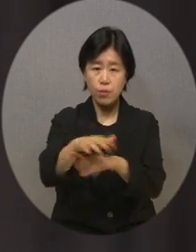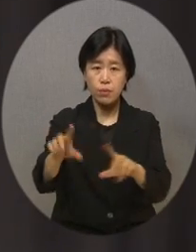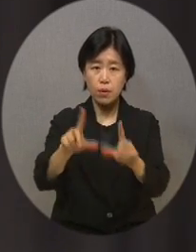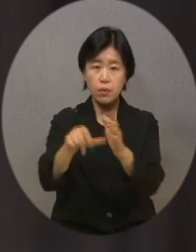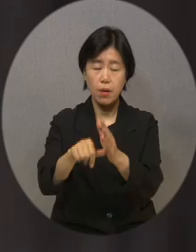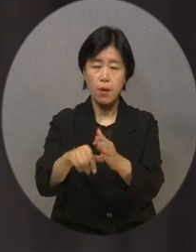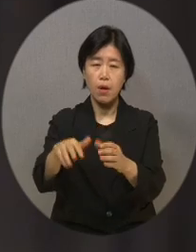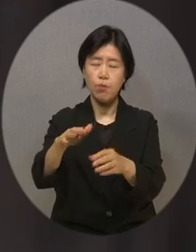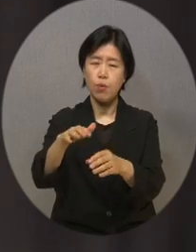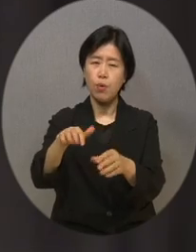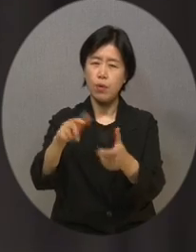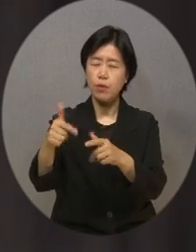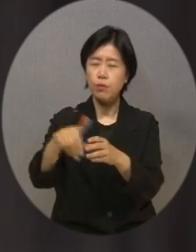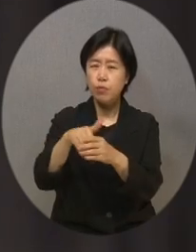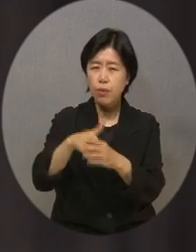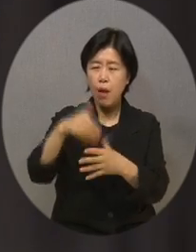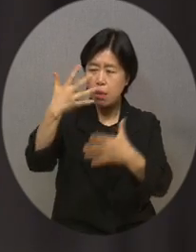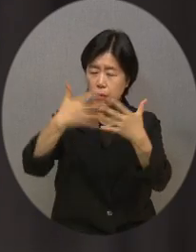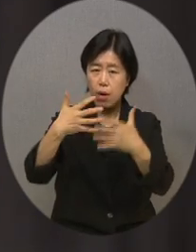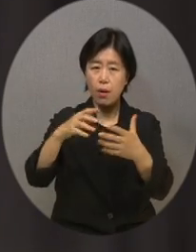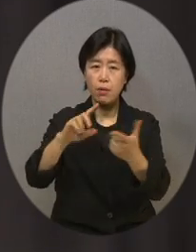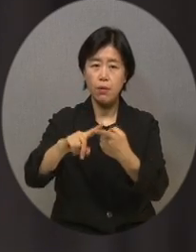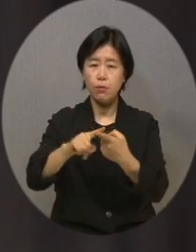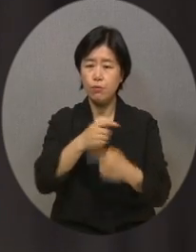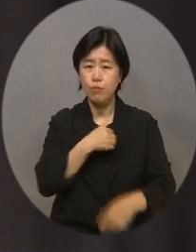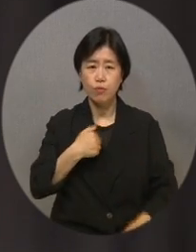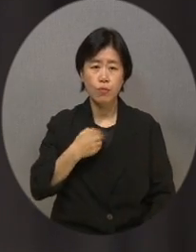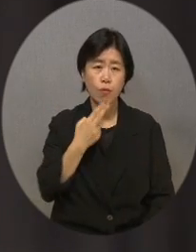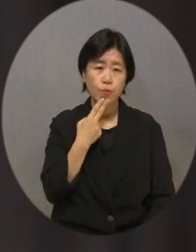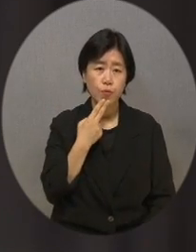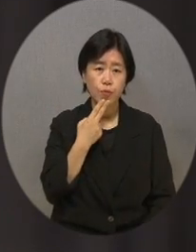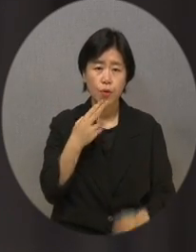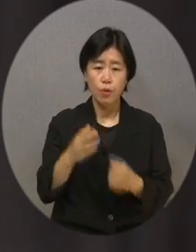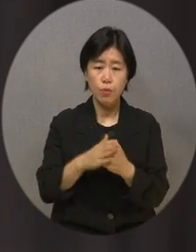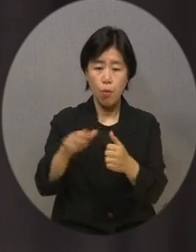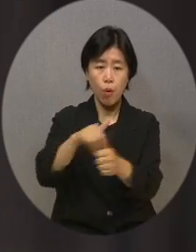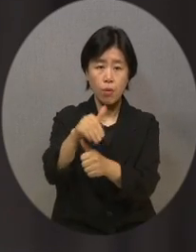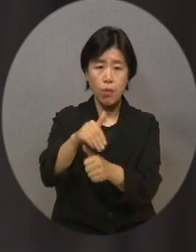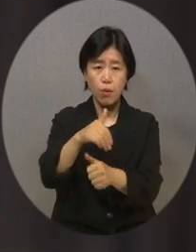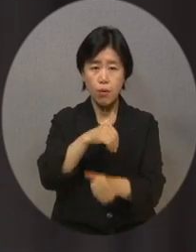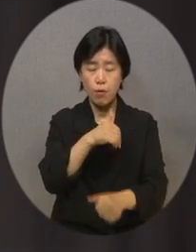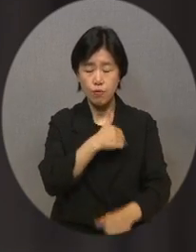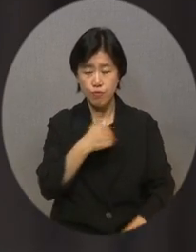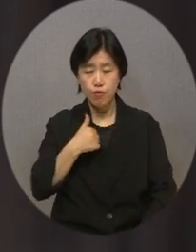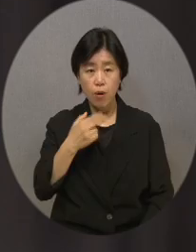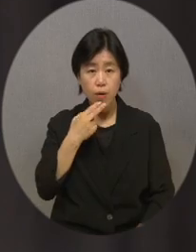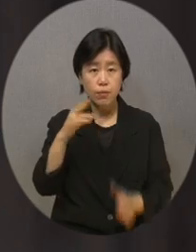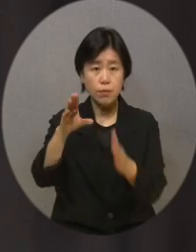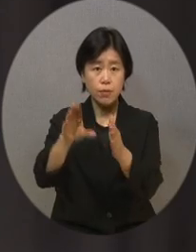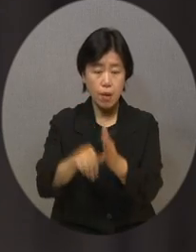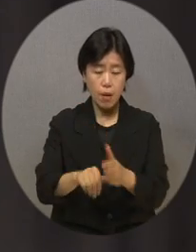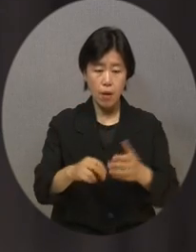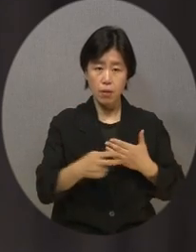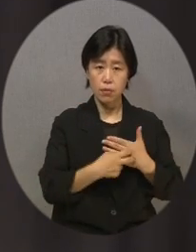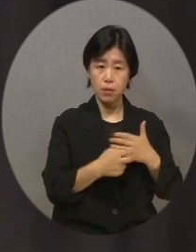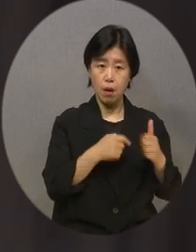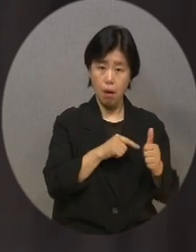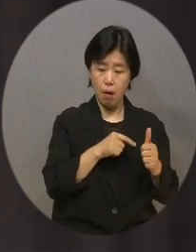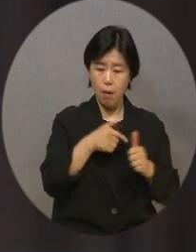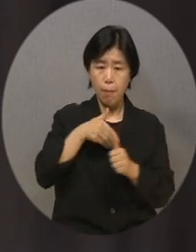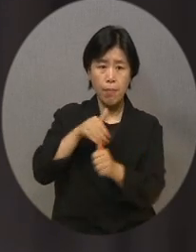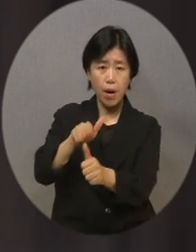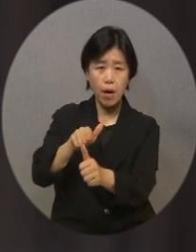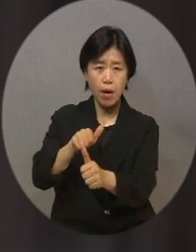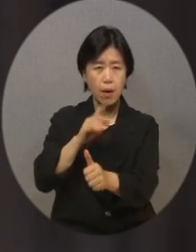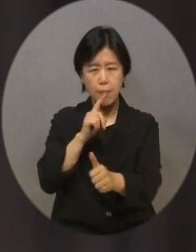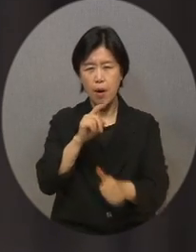문제, 공공시설 어려움 이런 것들이 충족되지 않으면은 저는 의료뿐만 아니라 이 지역의 이 균형 발전에 이 그